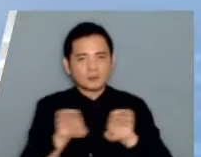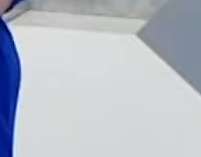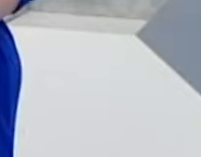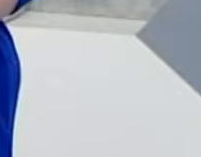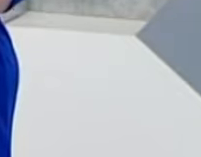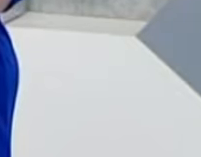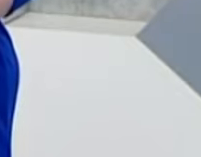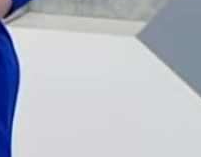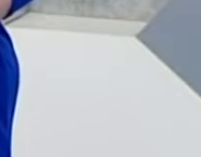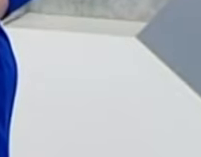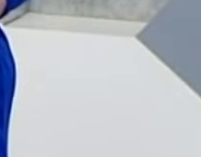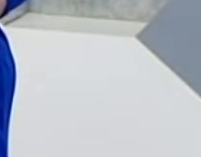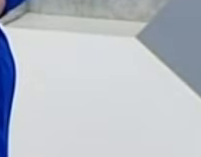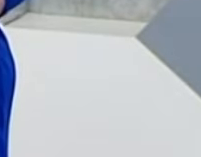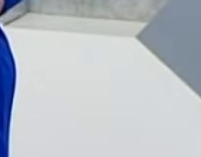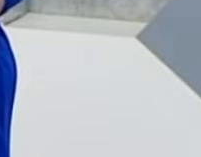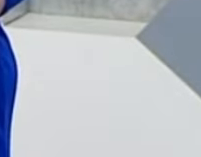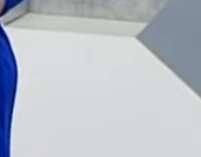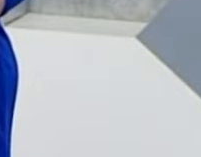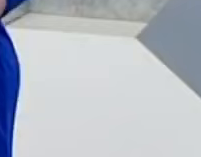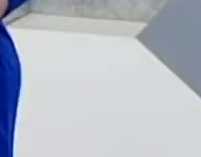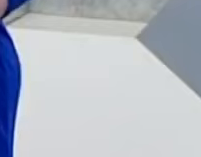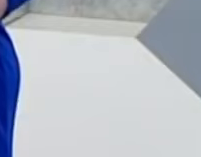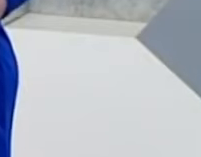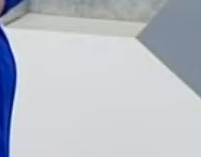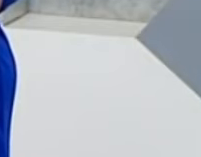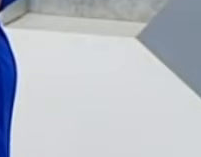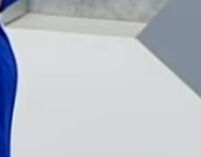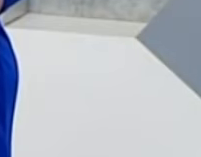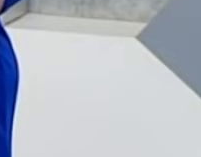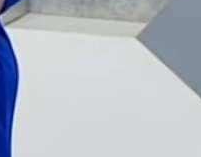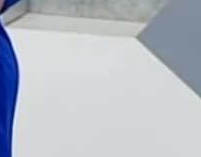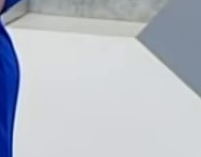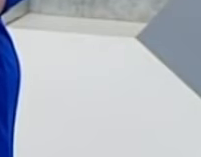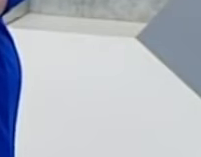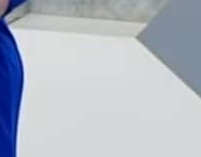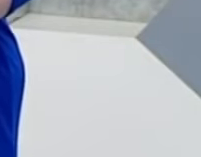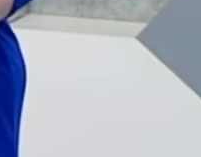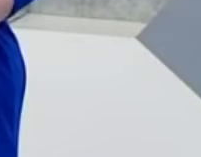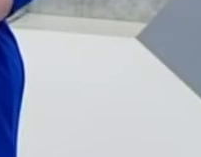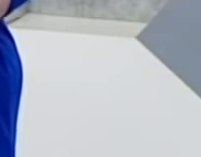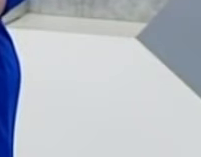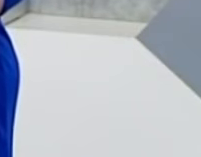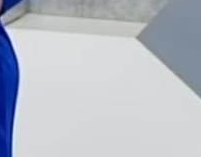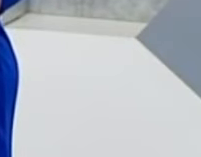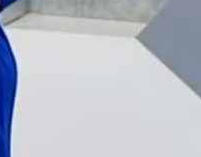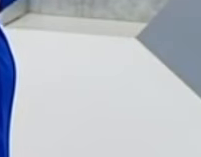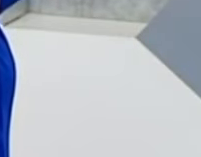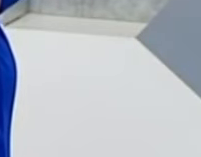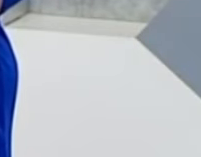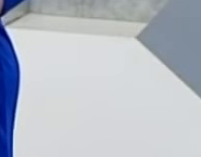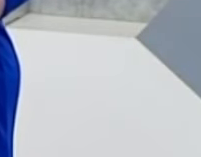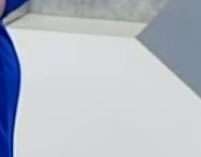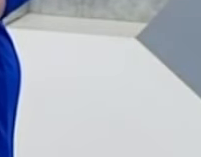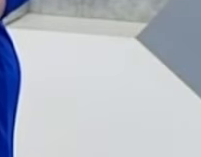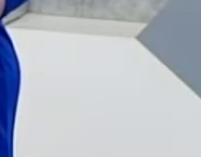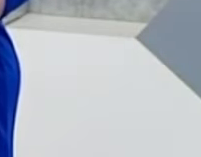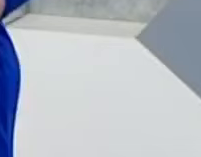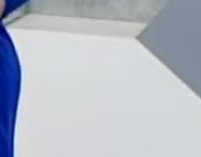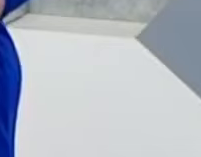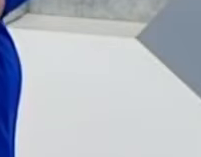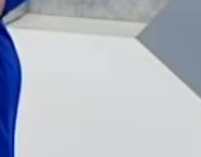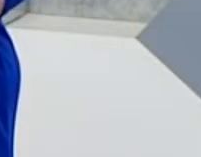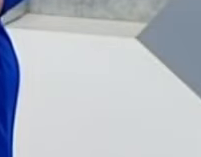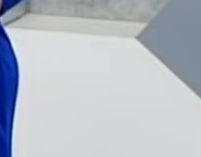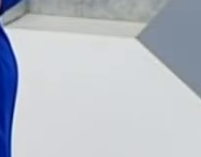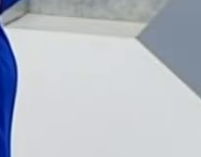Cotabato kapuso para sa mga maiinit na balita mag-subscribe sa GMA integrated news sa YouTube sa mga kapuso naman abroad